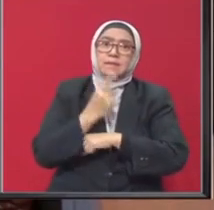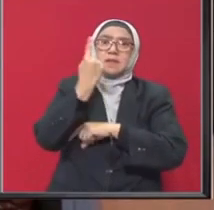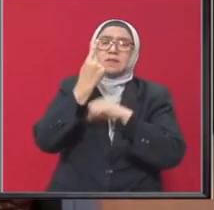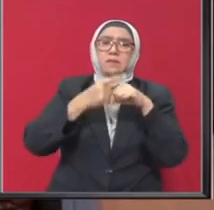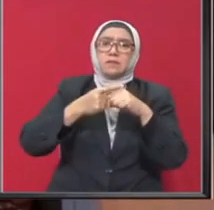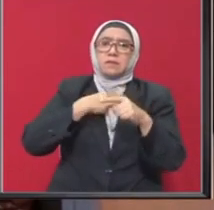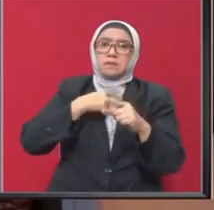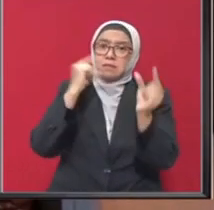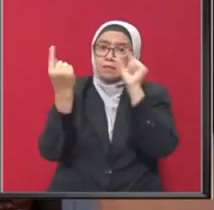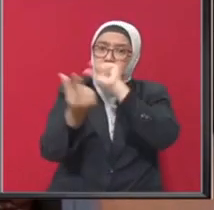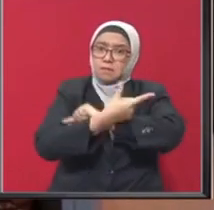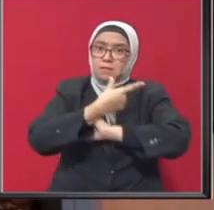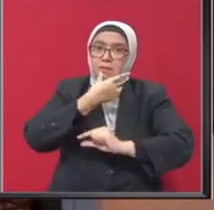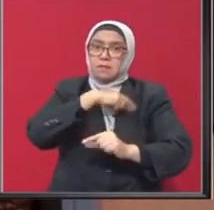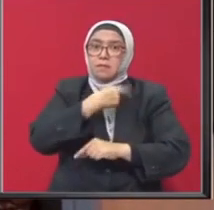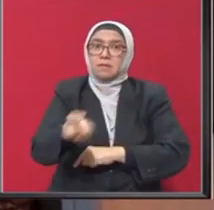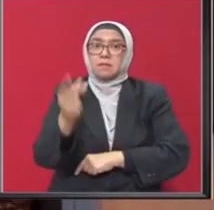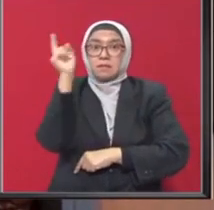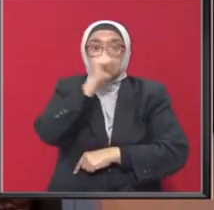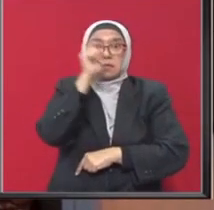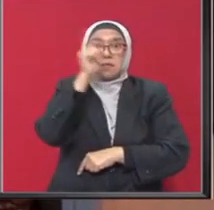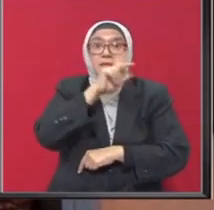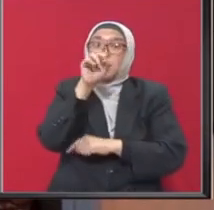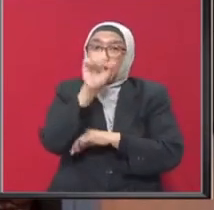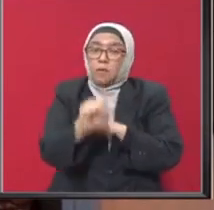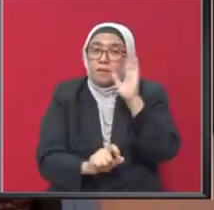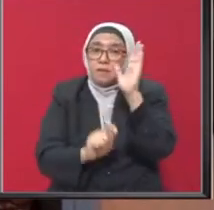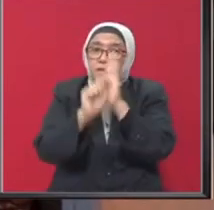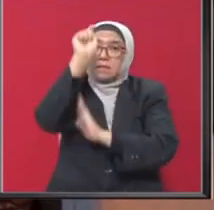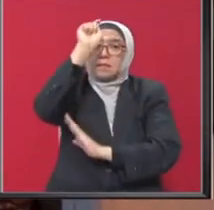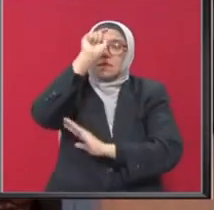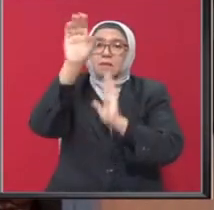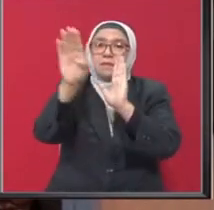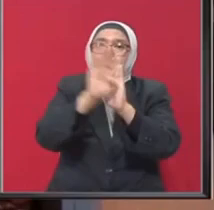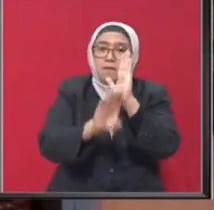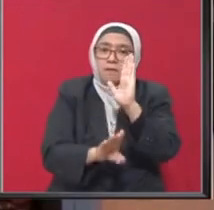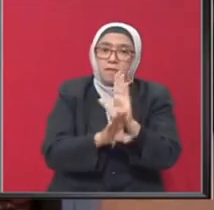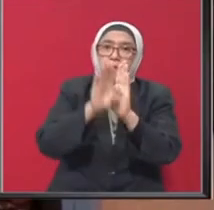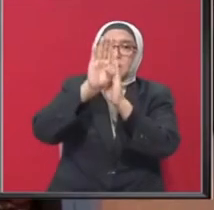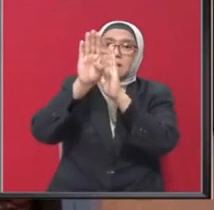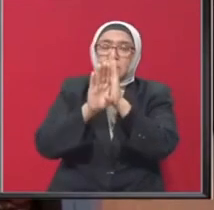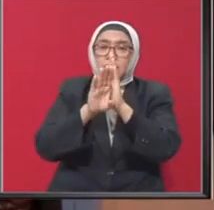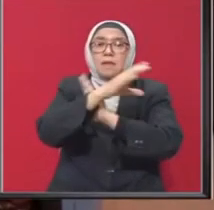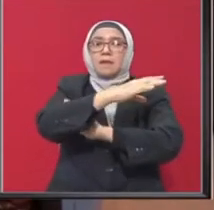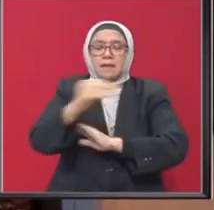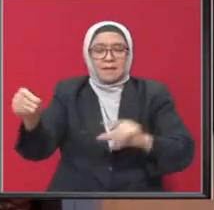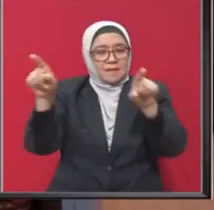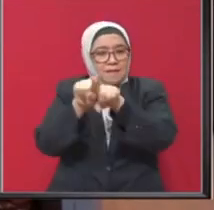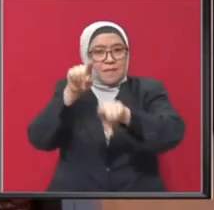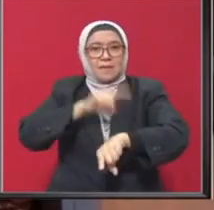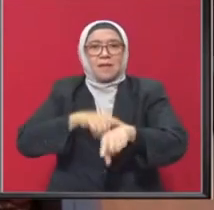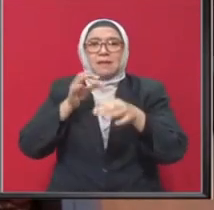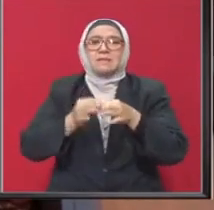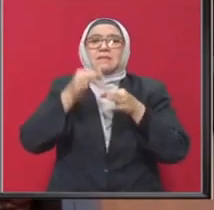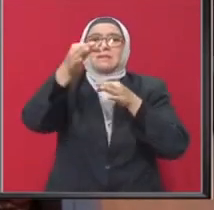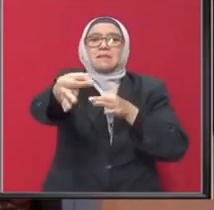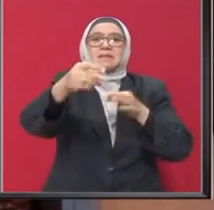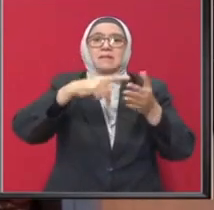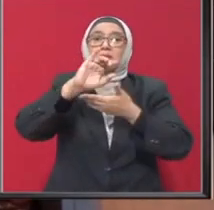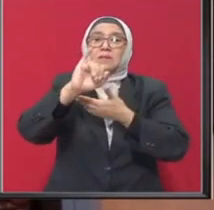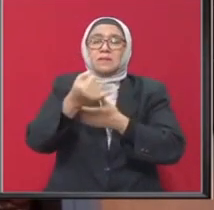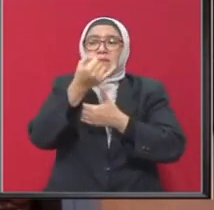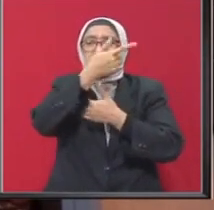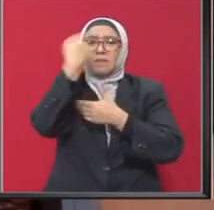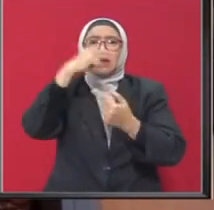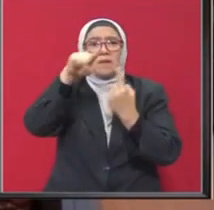yang mungkin mengambil kira host yang sangat besar babi dan Inggit dan juga kelewatan Project itu karena apabila dia dibawa ke